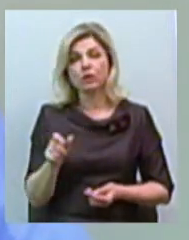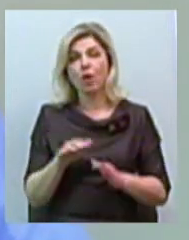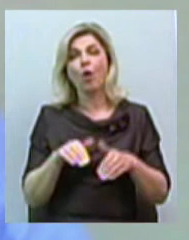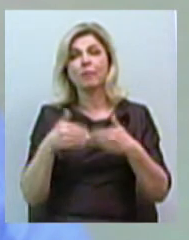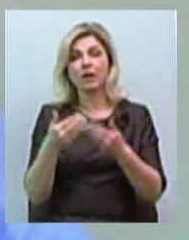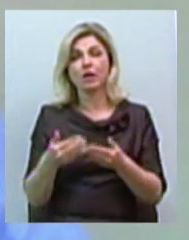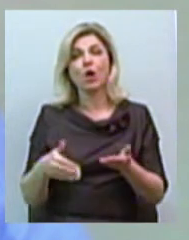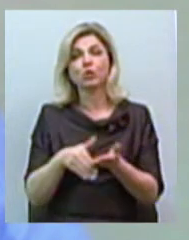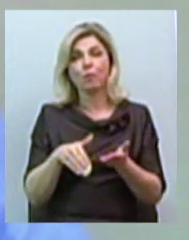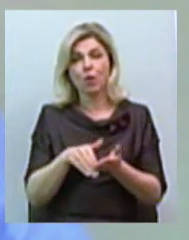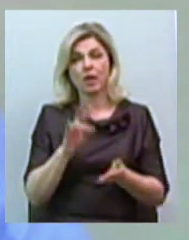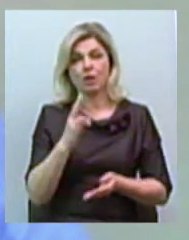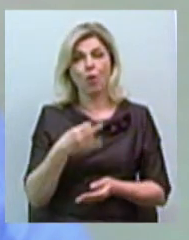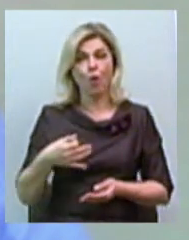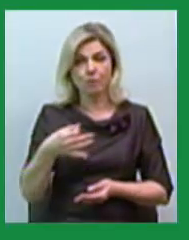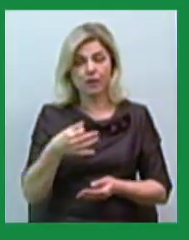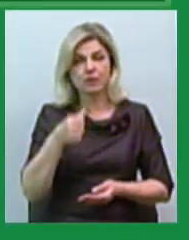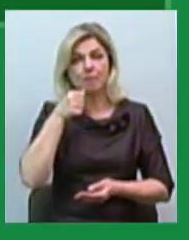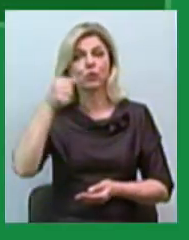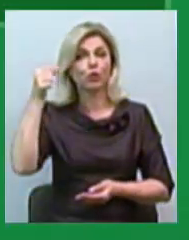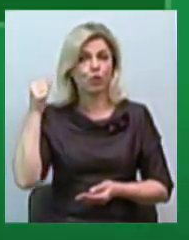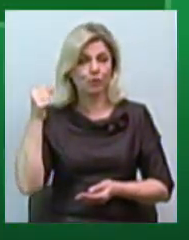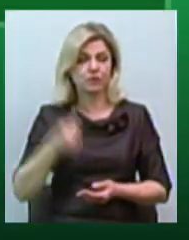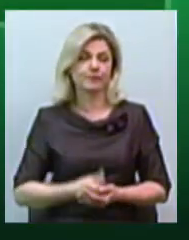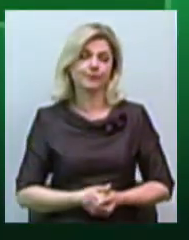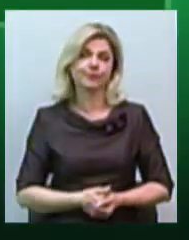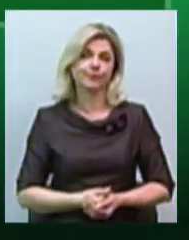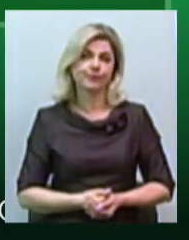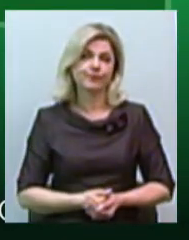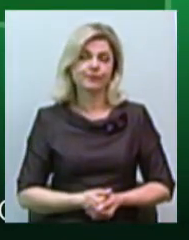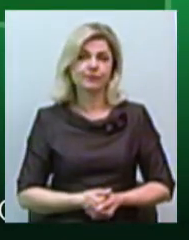допомогу у Миколаївській області минулому році. Звернулися за